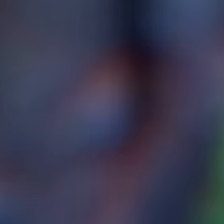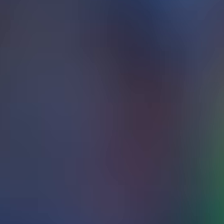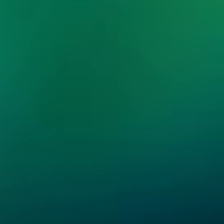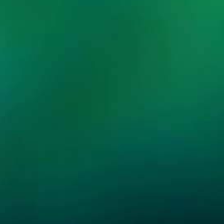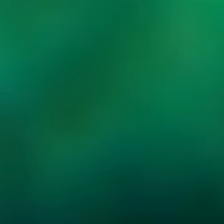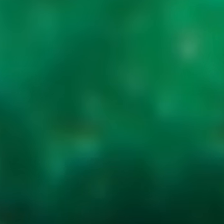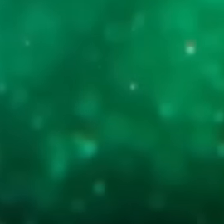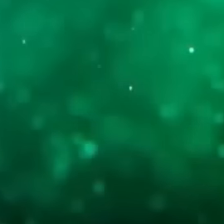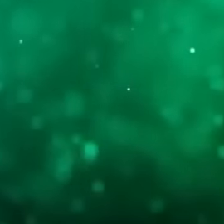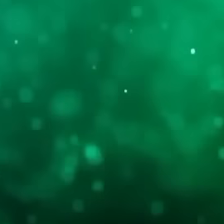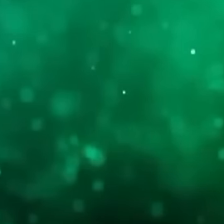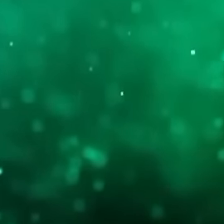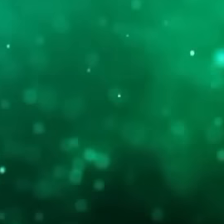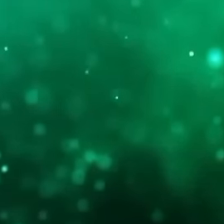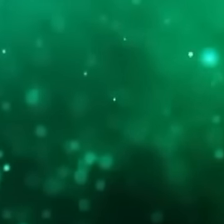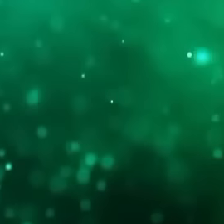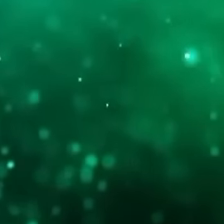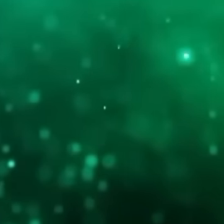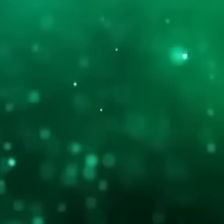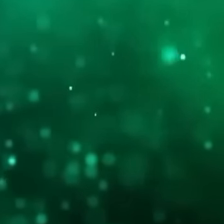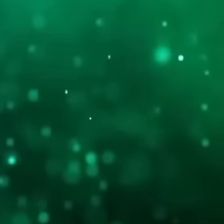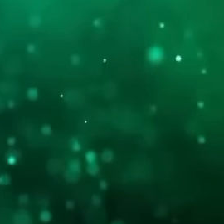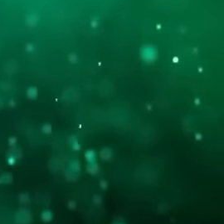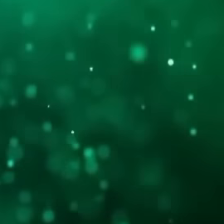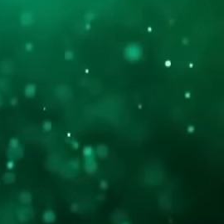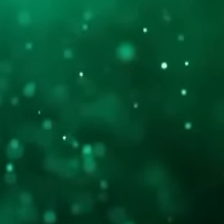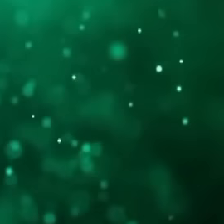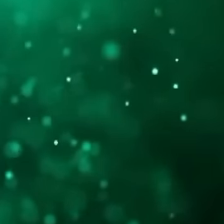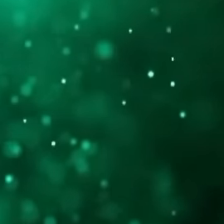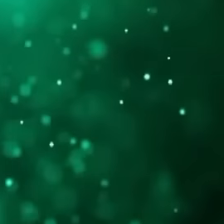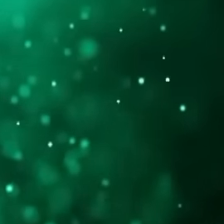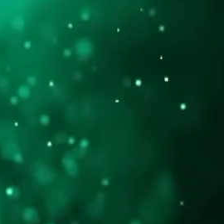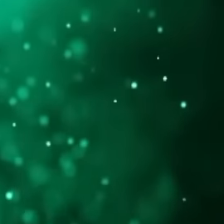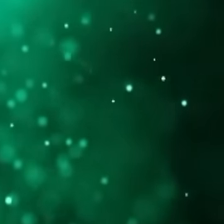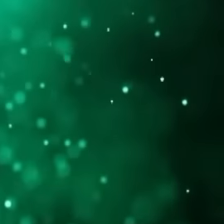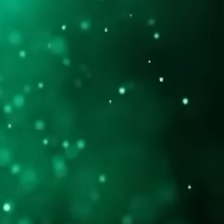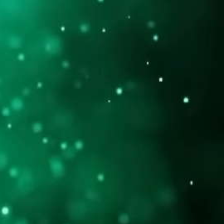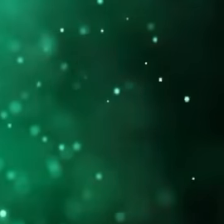Ya Allah. Ya Allah. Ya Allah.